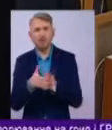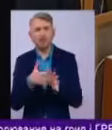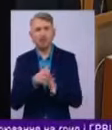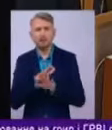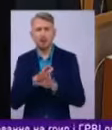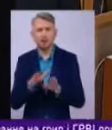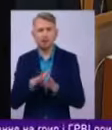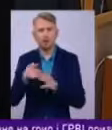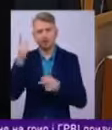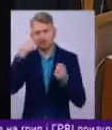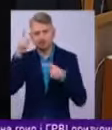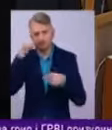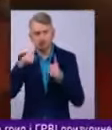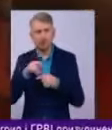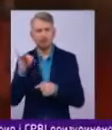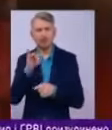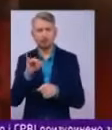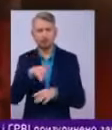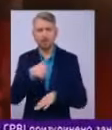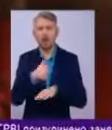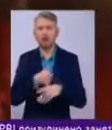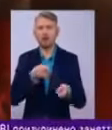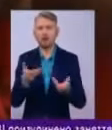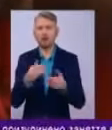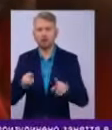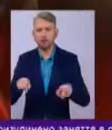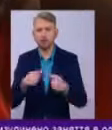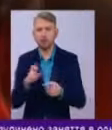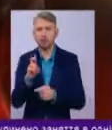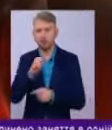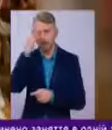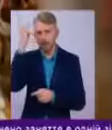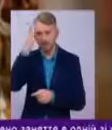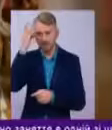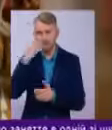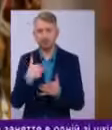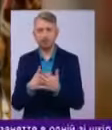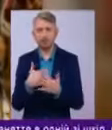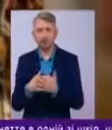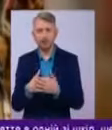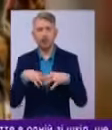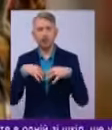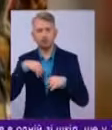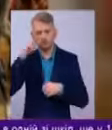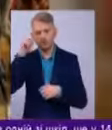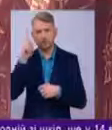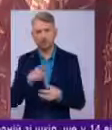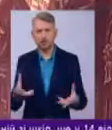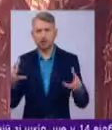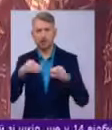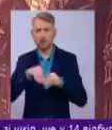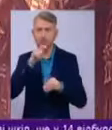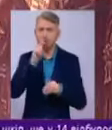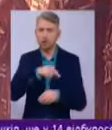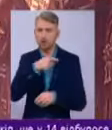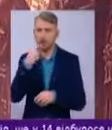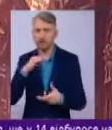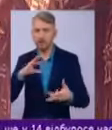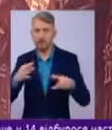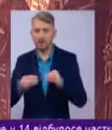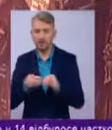імперської міфотворчості і в історії Гетьманщини, яку заснував Богдан Хмельницький. До прикладу, сумнозвісне воз'єднання України і Росії